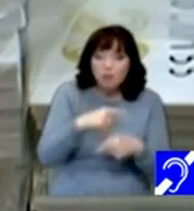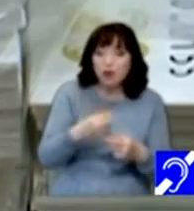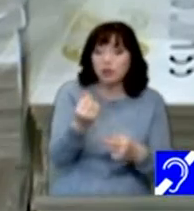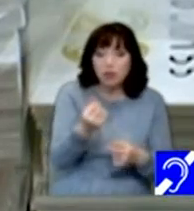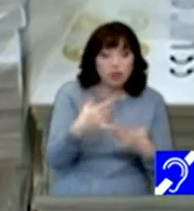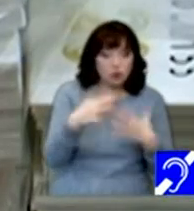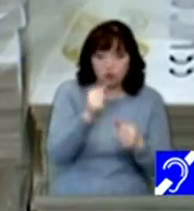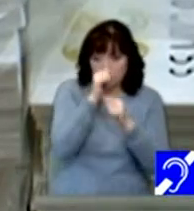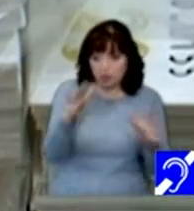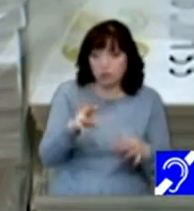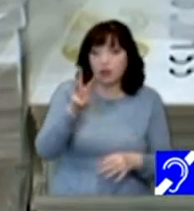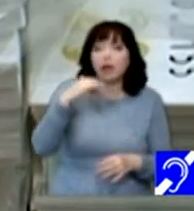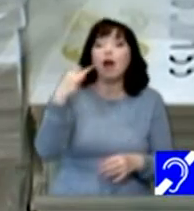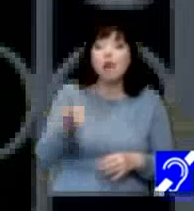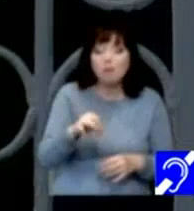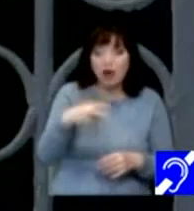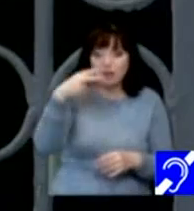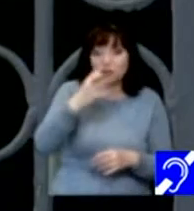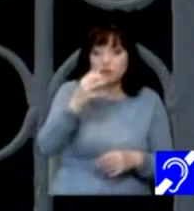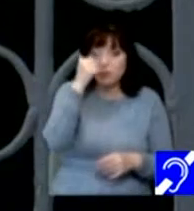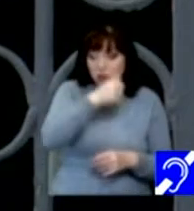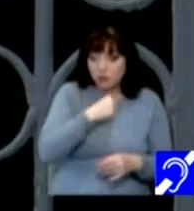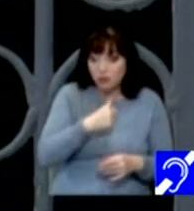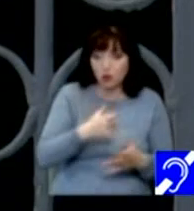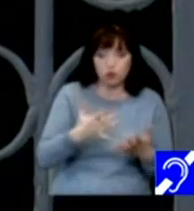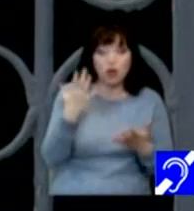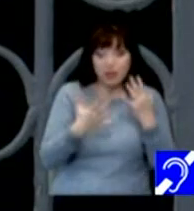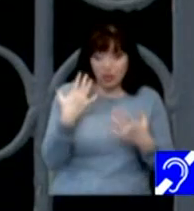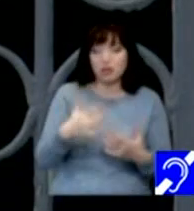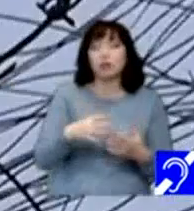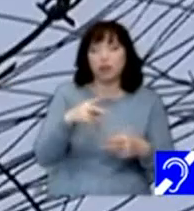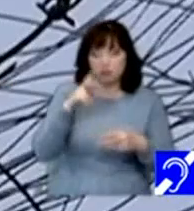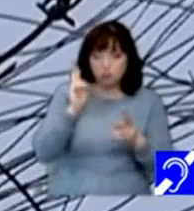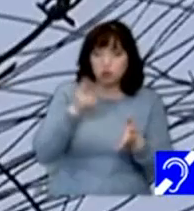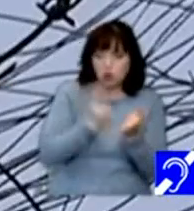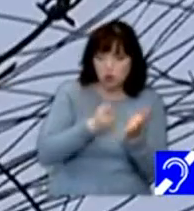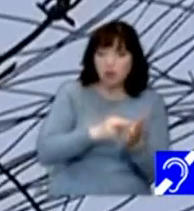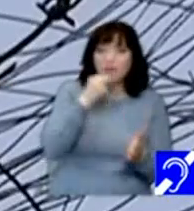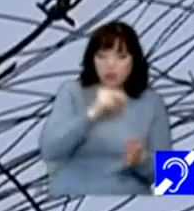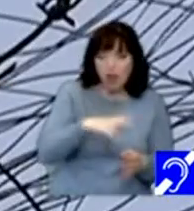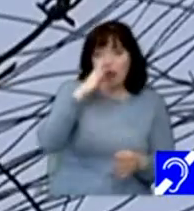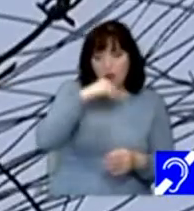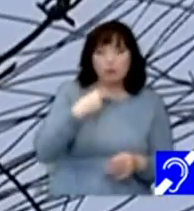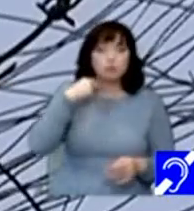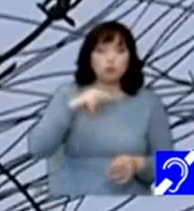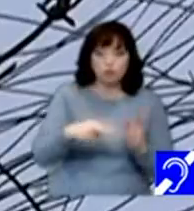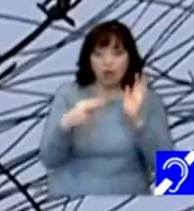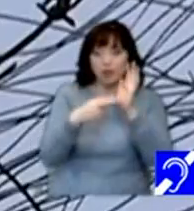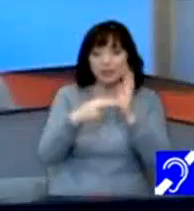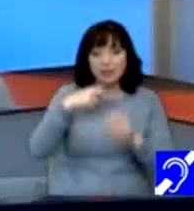banilor a avut loc în luna mai 2015. Dacă va fi găsit vinovat, Ruslan Grate riscă până la 7 ani de închisoare.